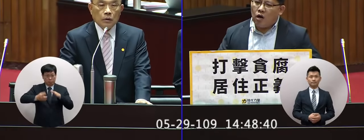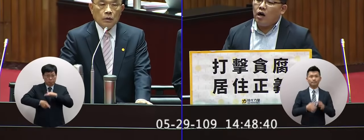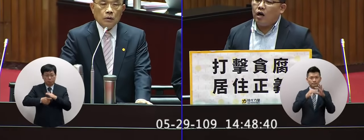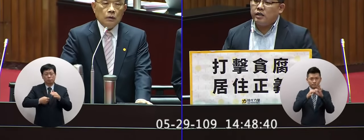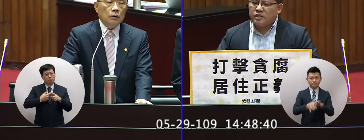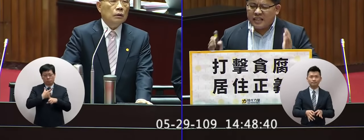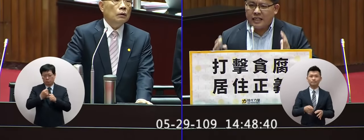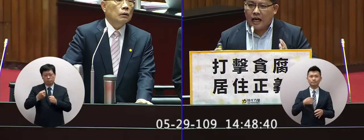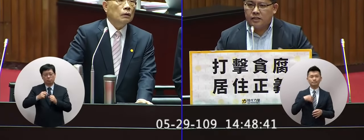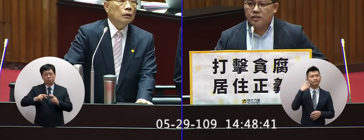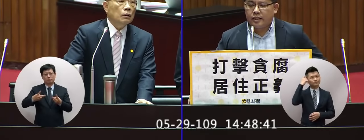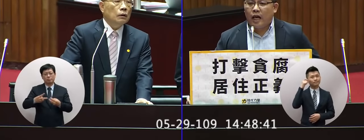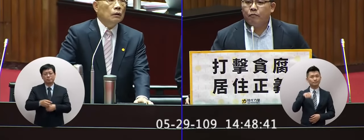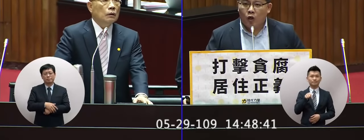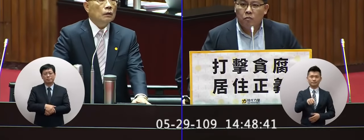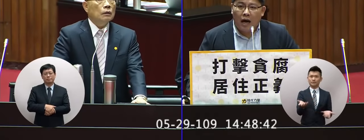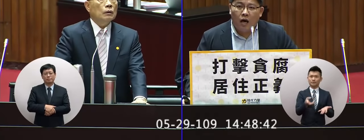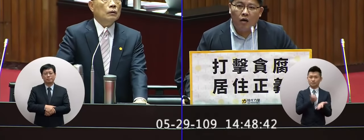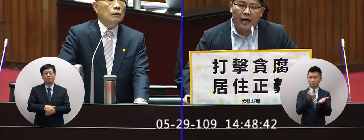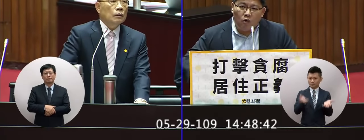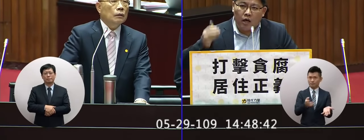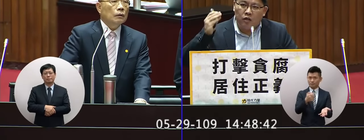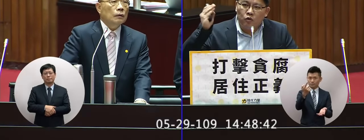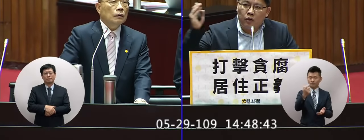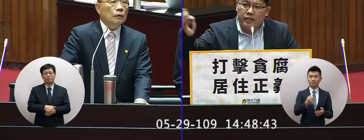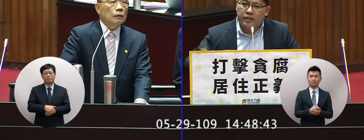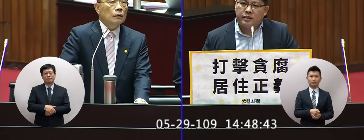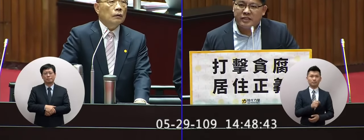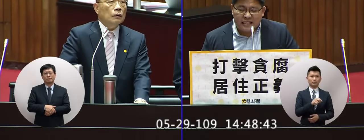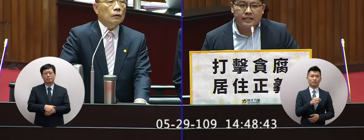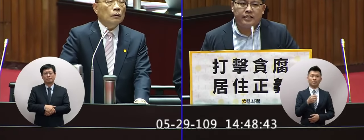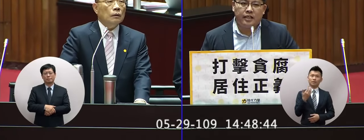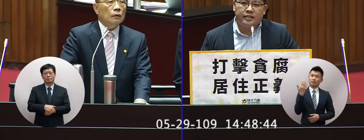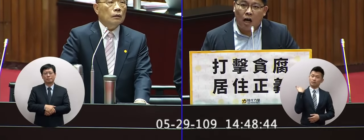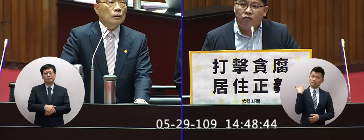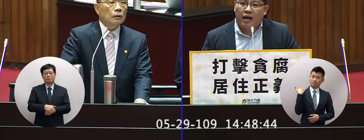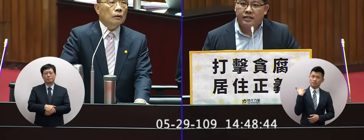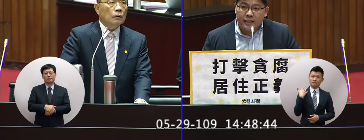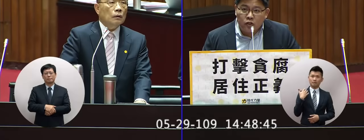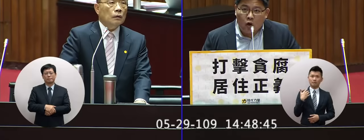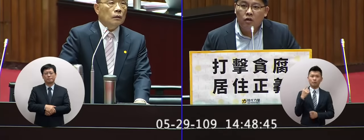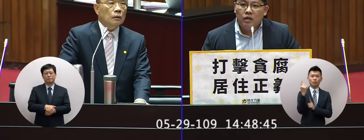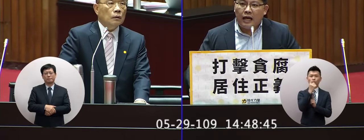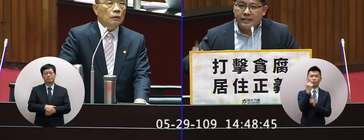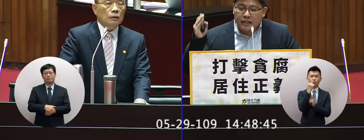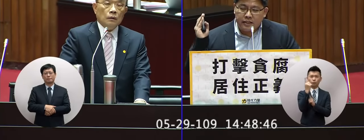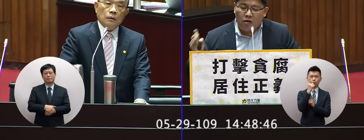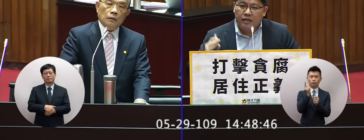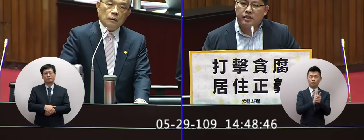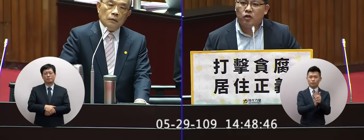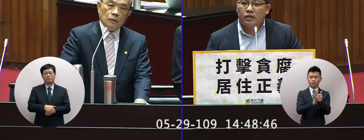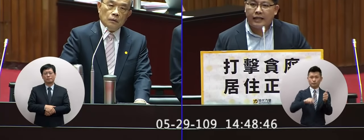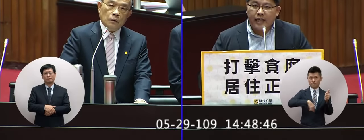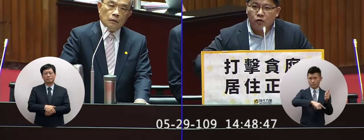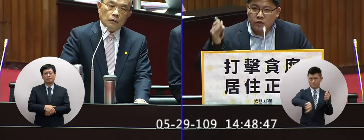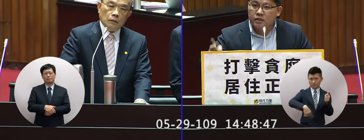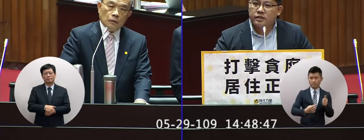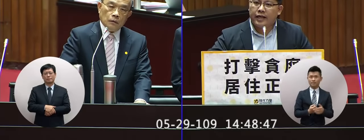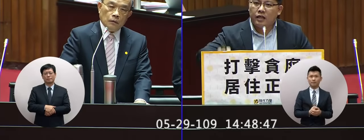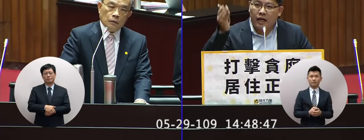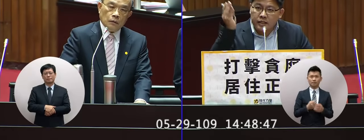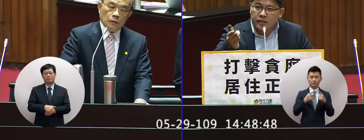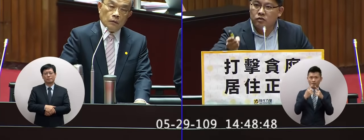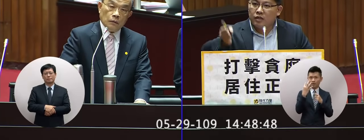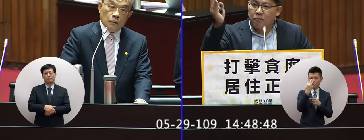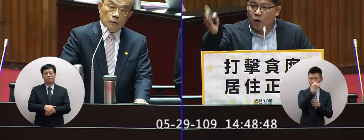以我就是讲吼，因为这个代志真严重嘛，吼，咱看到拢过去遮济这个消防的弟兄，啊，这个消防的弟兄内底有